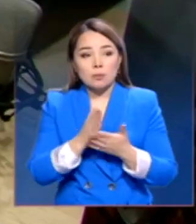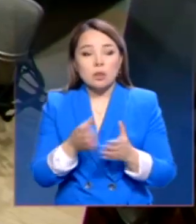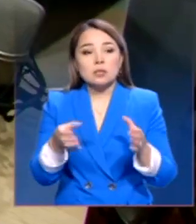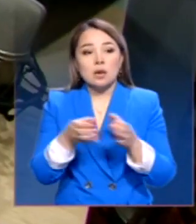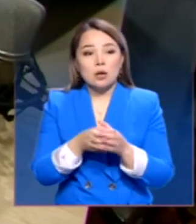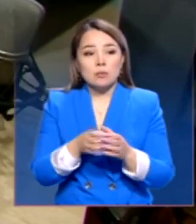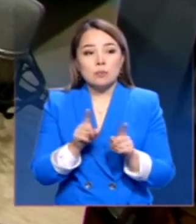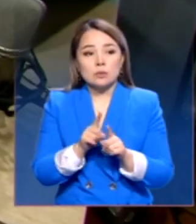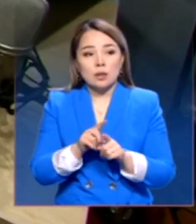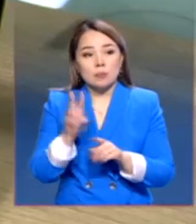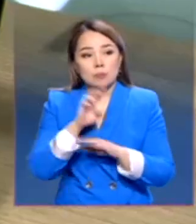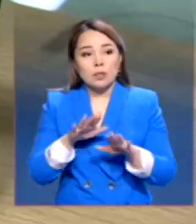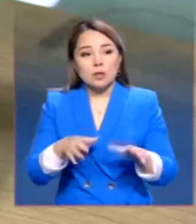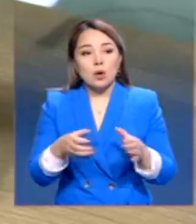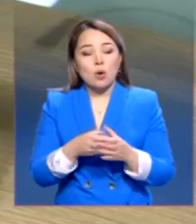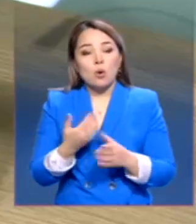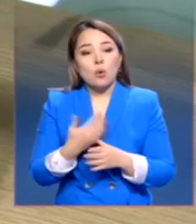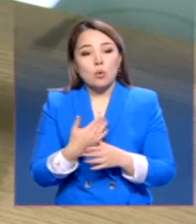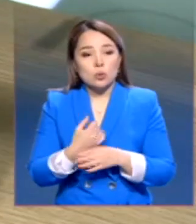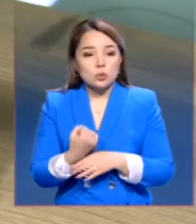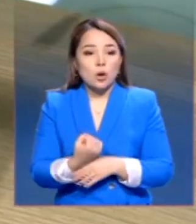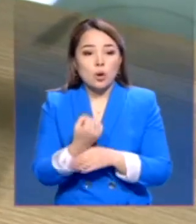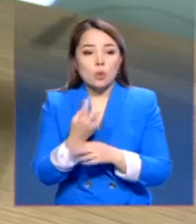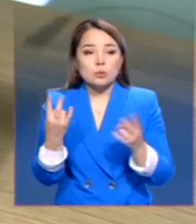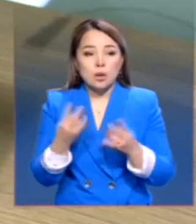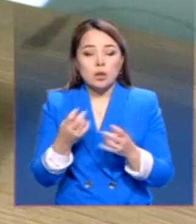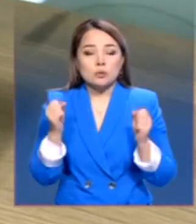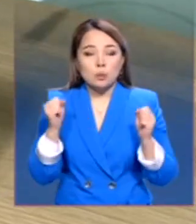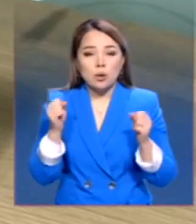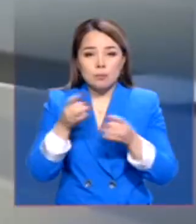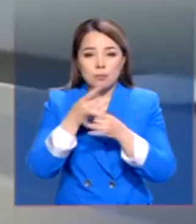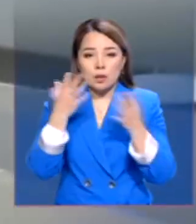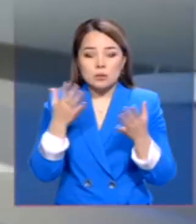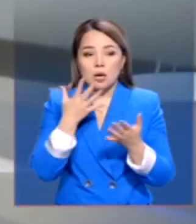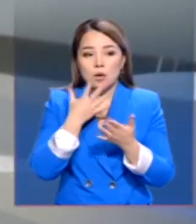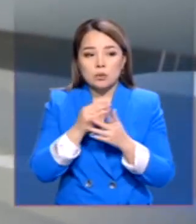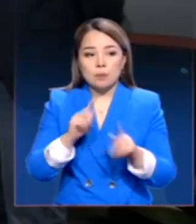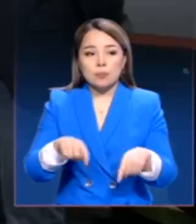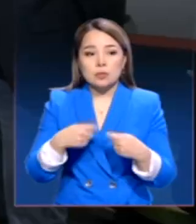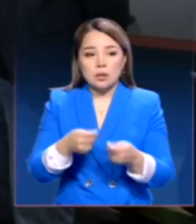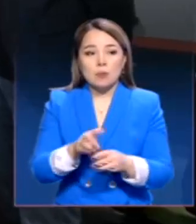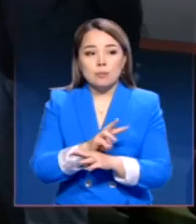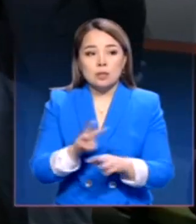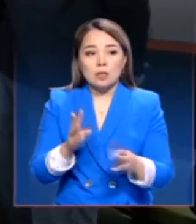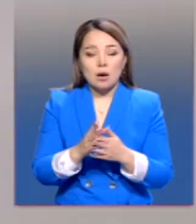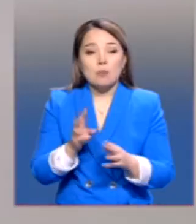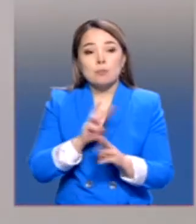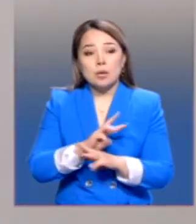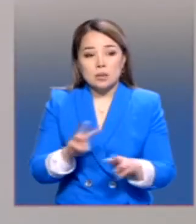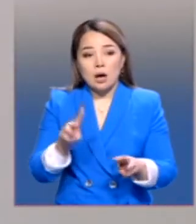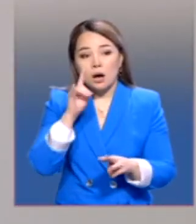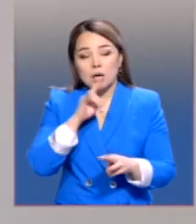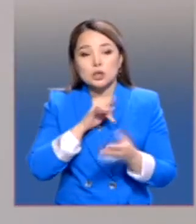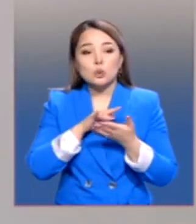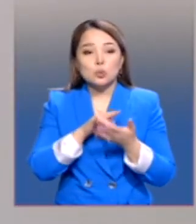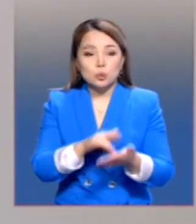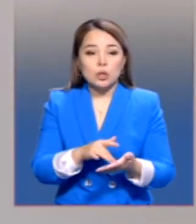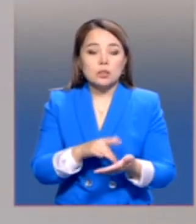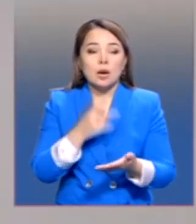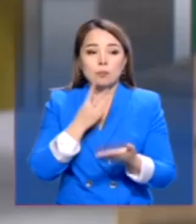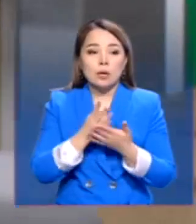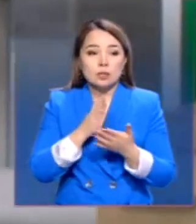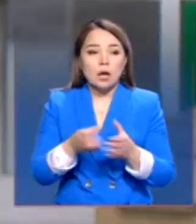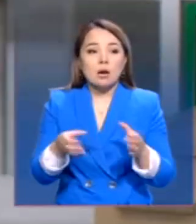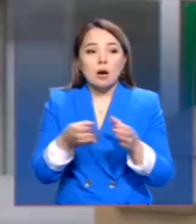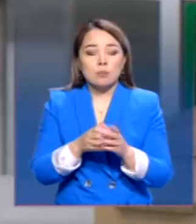салаға кешенді мемлекеттік қолдау қажет. Ал бұл жұмыс мәдениет және спорт министрлігіне тапсырылған. Министрлік болса, ол міндетті Қазақ туризм компаниясына